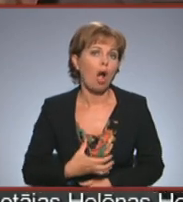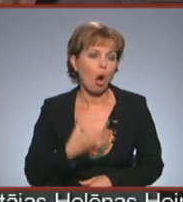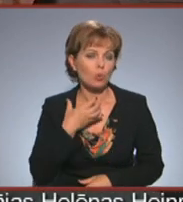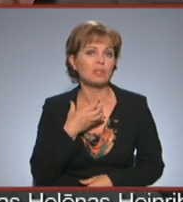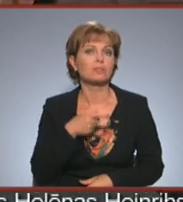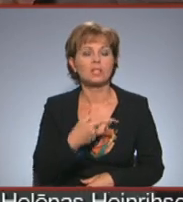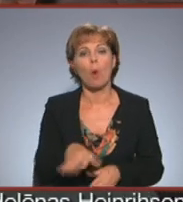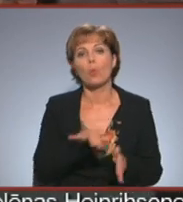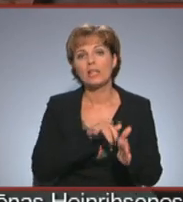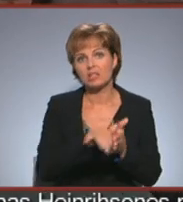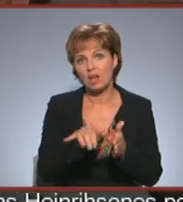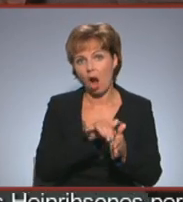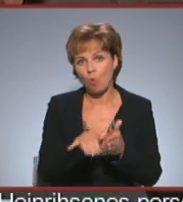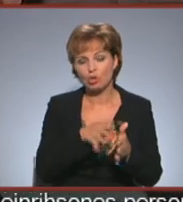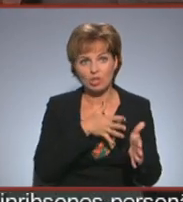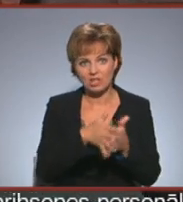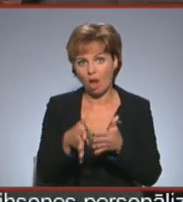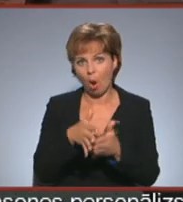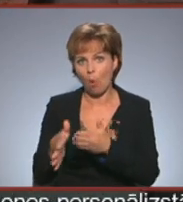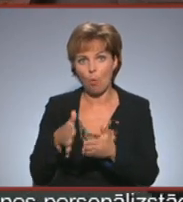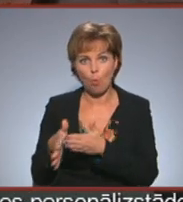ir izgājuši cauri